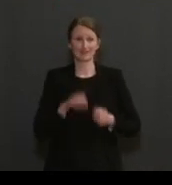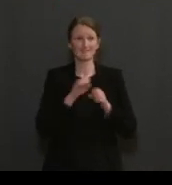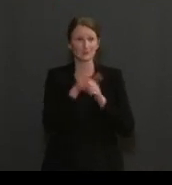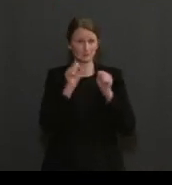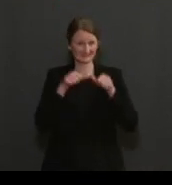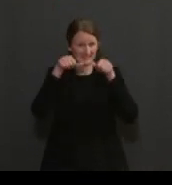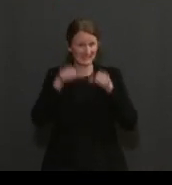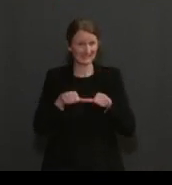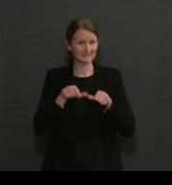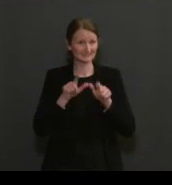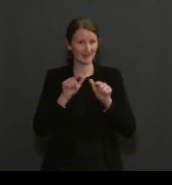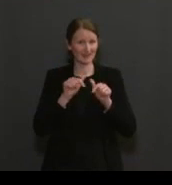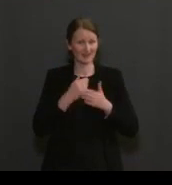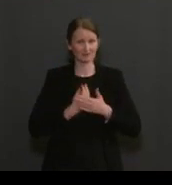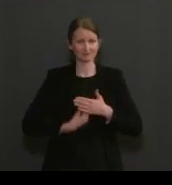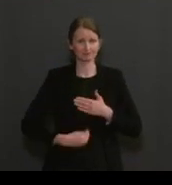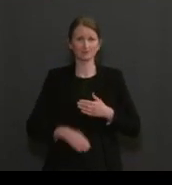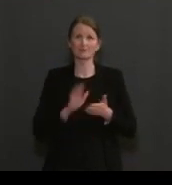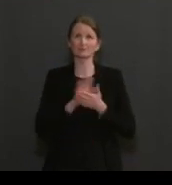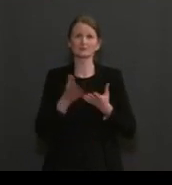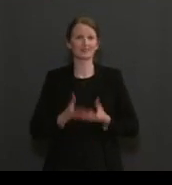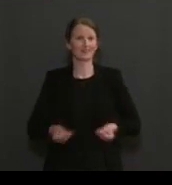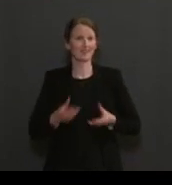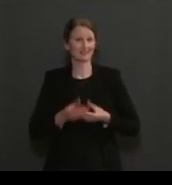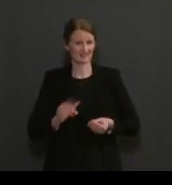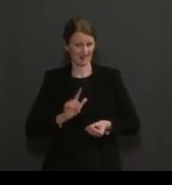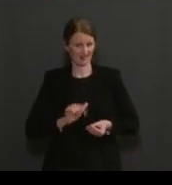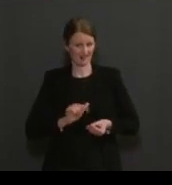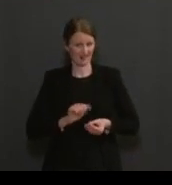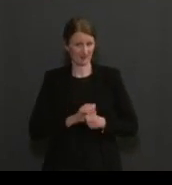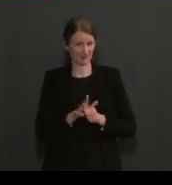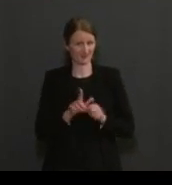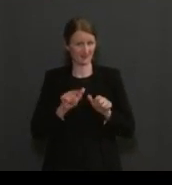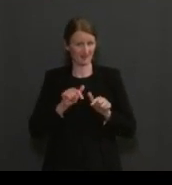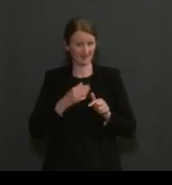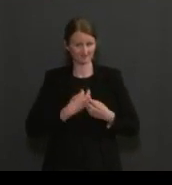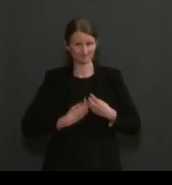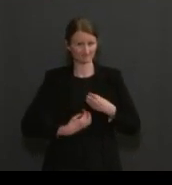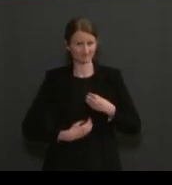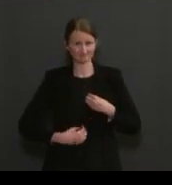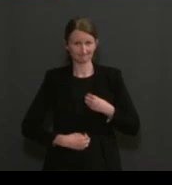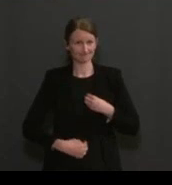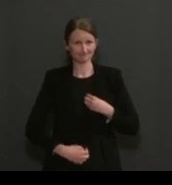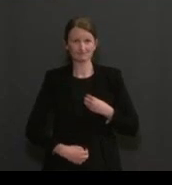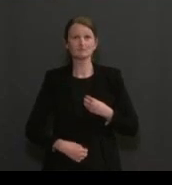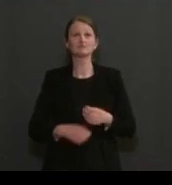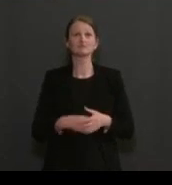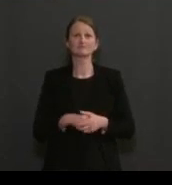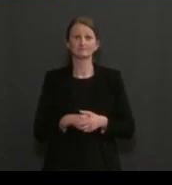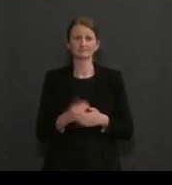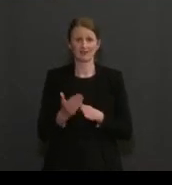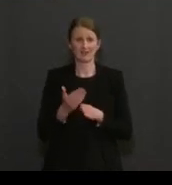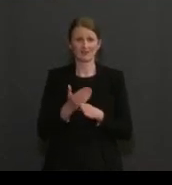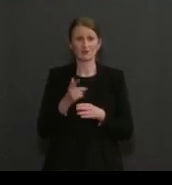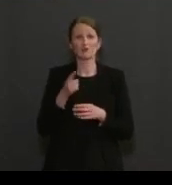bien l'image même qu'il a un impact sur notre tube digestif. Le virus se retrouve donc dans les selles, pas dans les urines, mais dans les